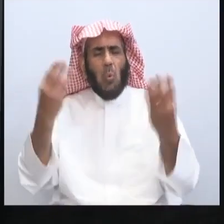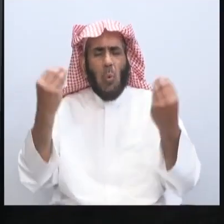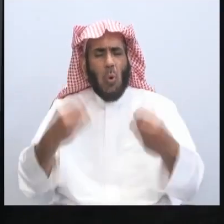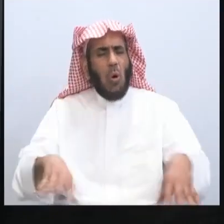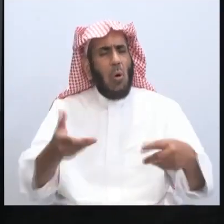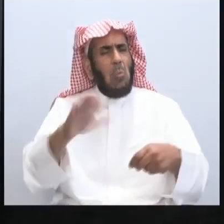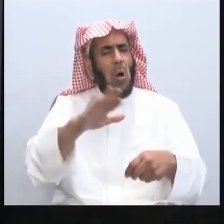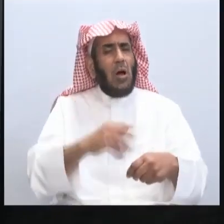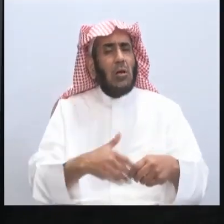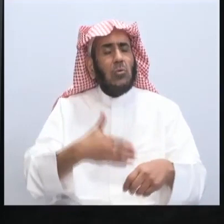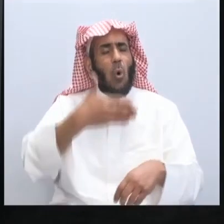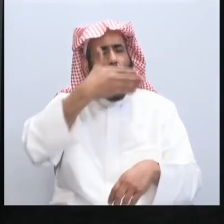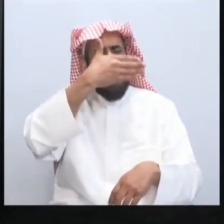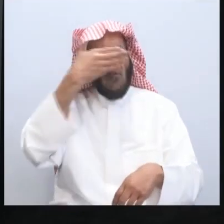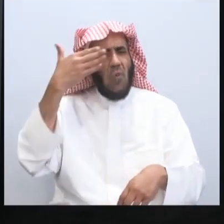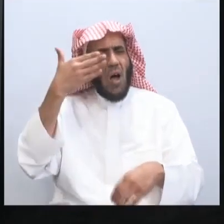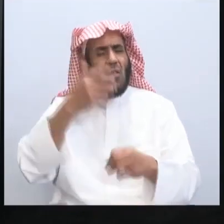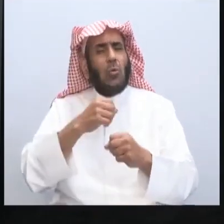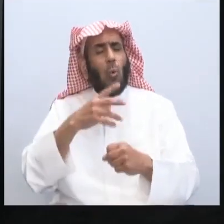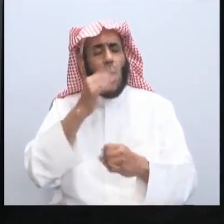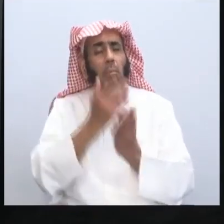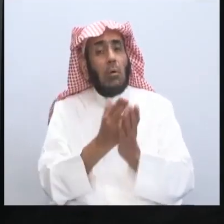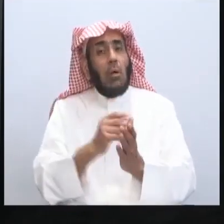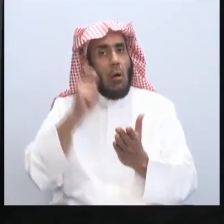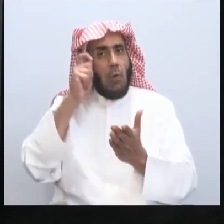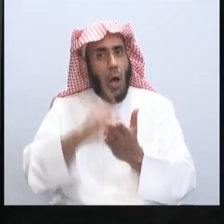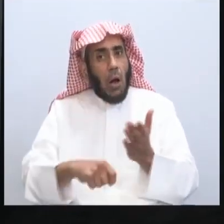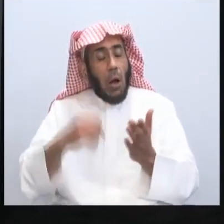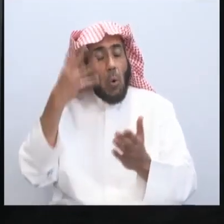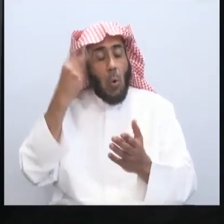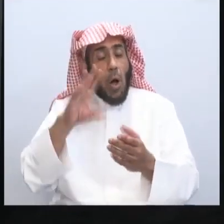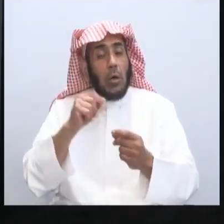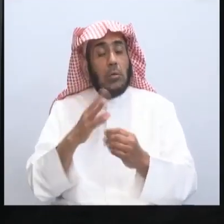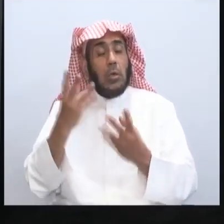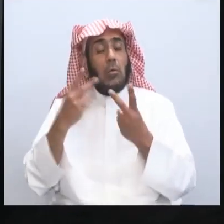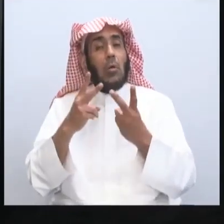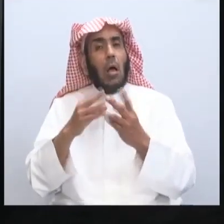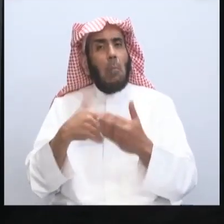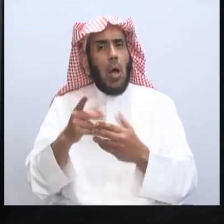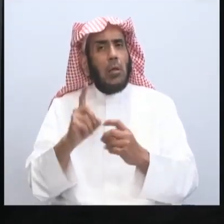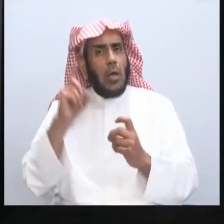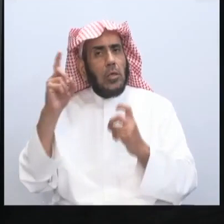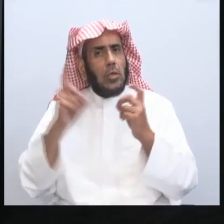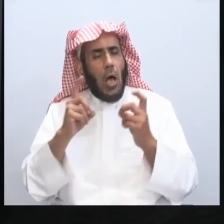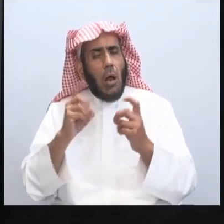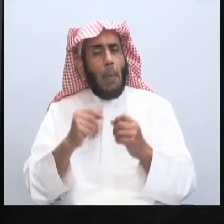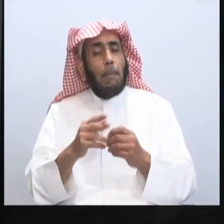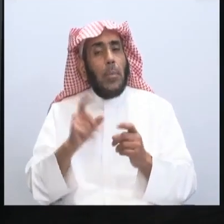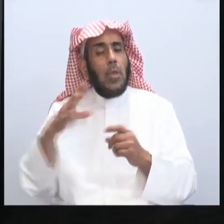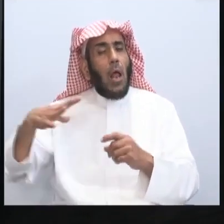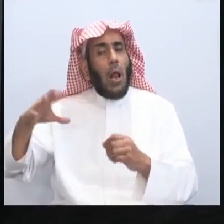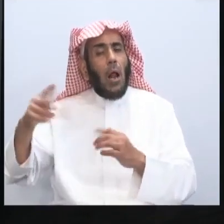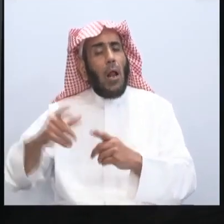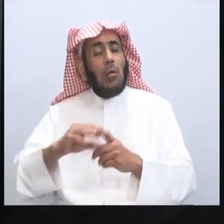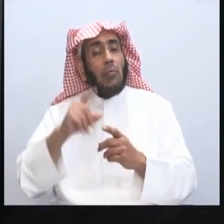القران الكريم فقرر ابو بكر الصديق بعد بعد اشاره من الخليفه عمر